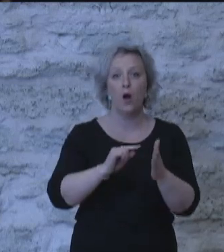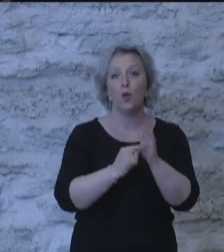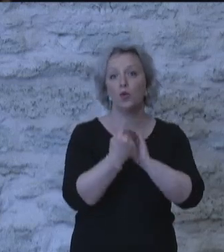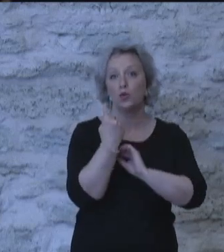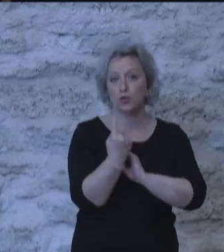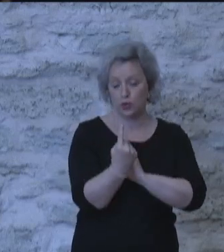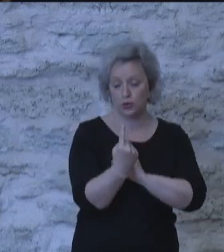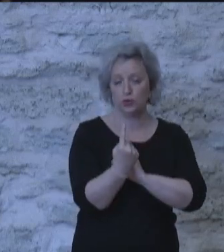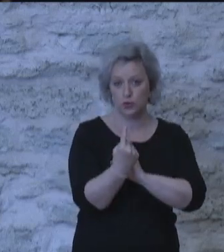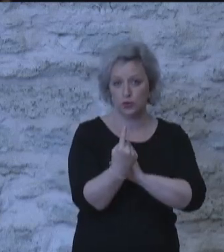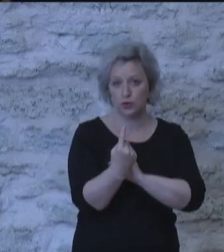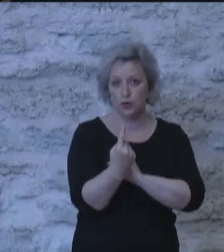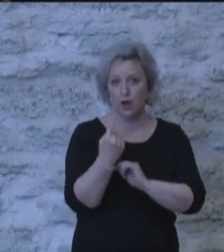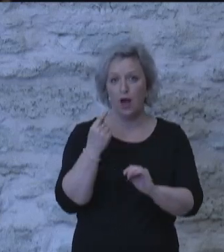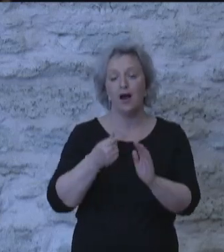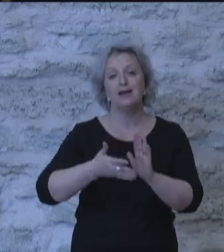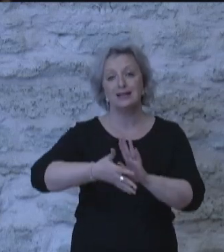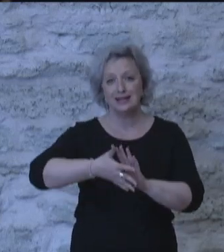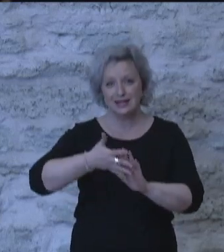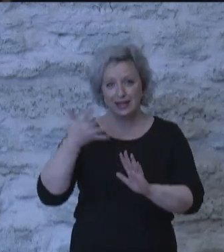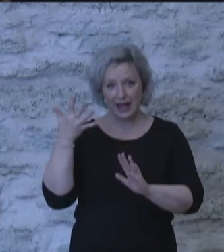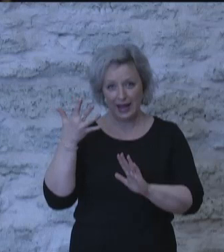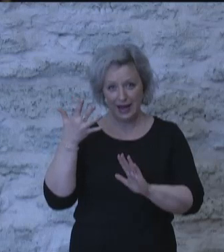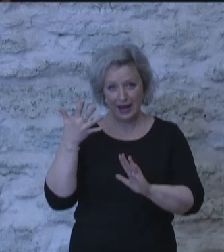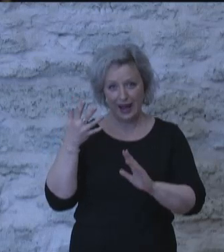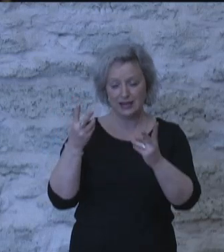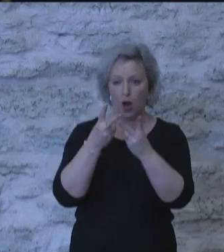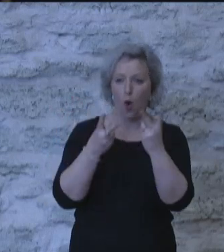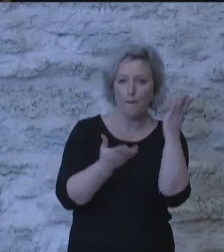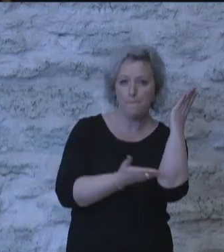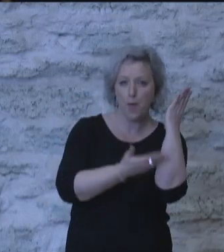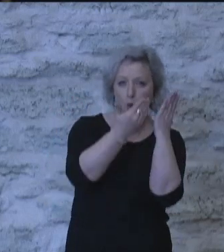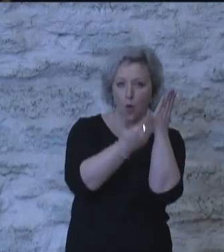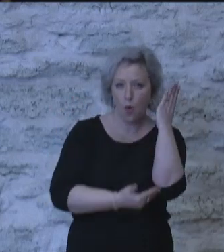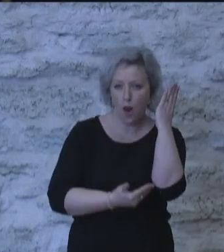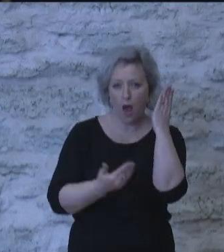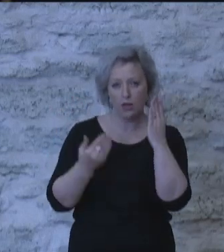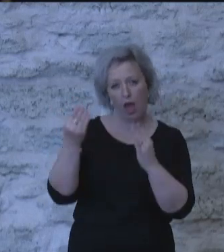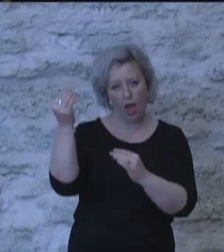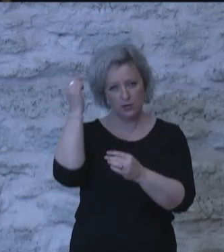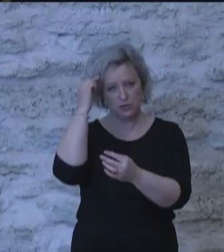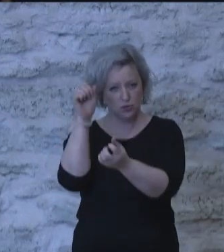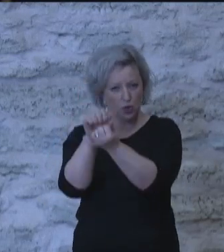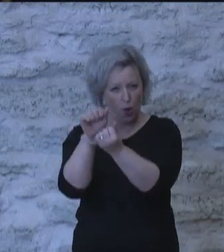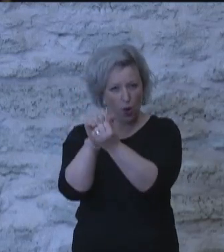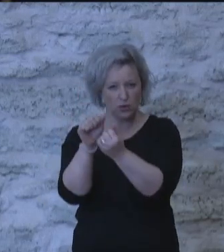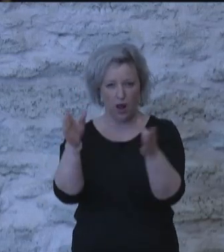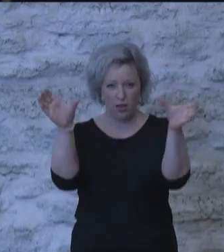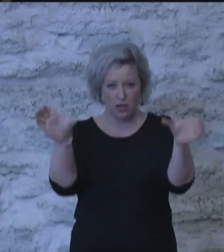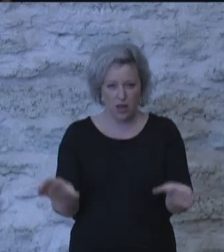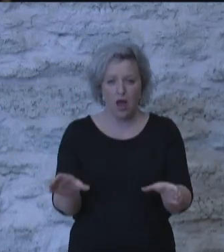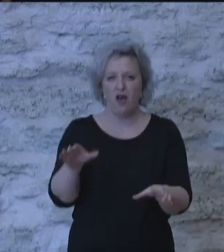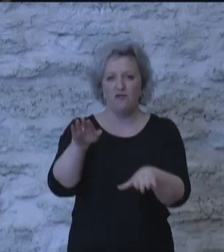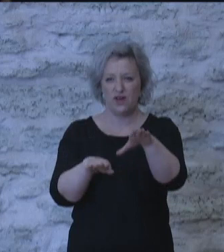Selge, et see puulase ja tohtlase võrdlus, olgu kas või kriisiaeg, et see nüüd ei ole kuidagi